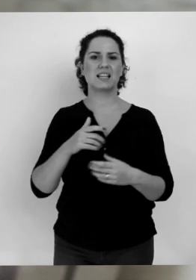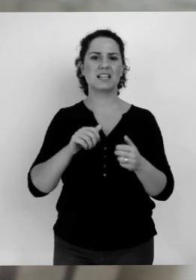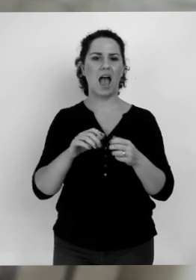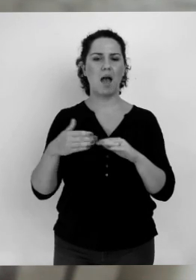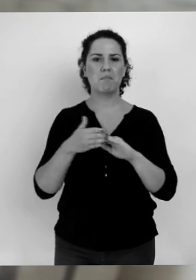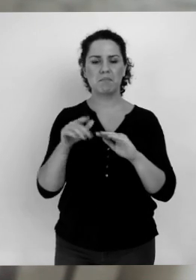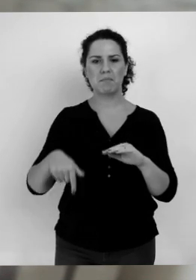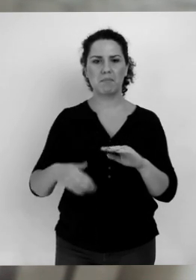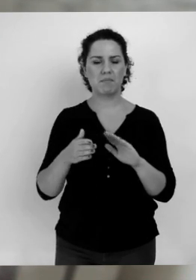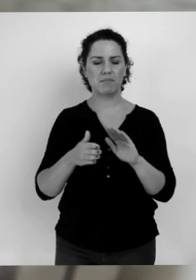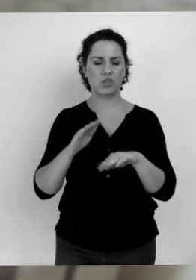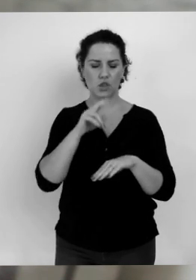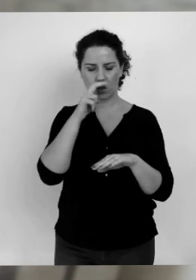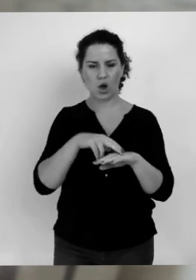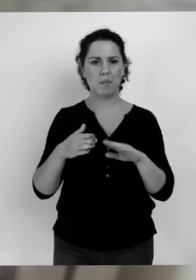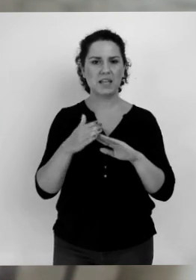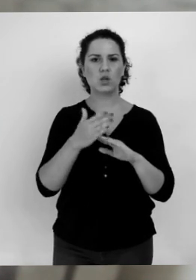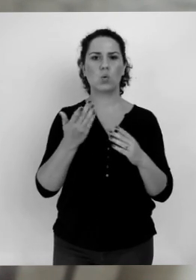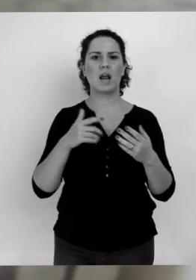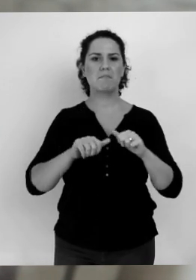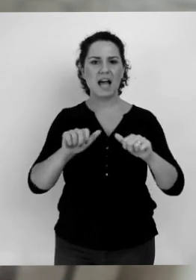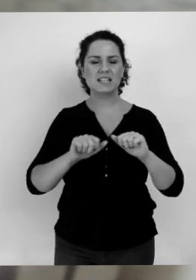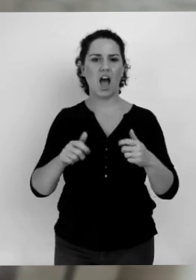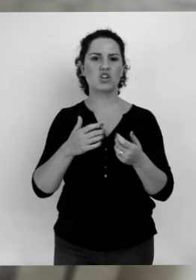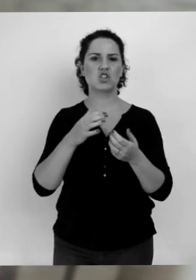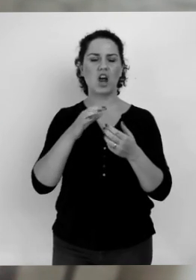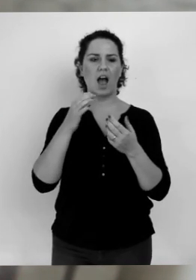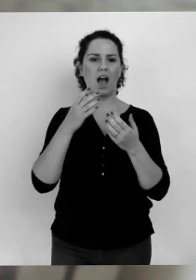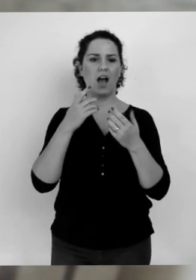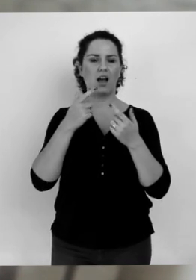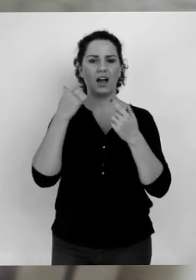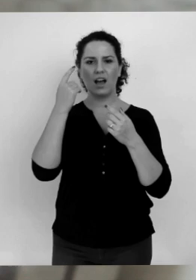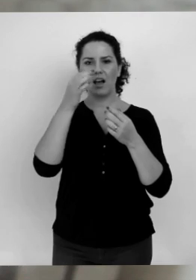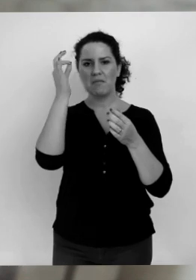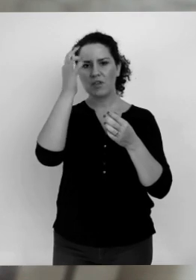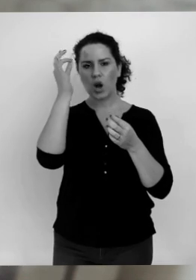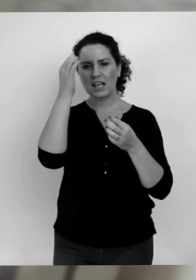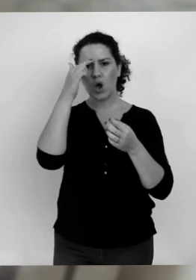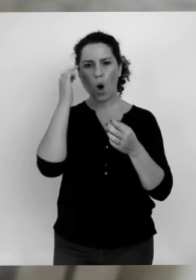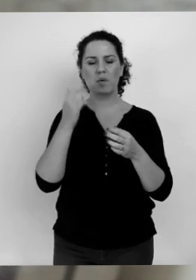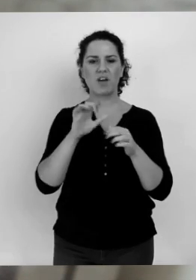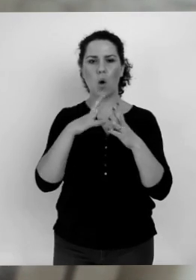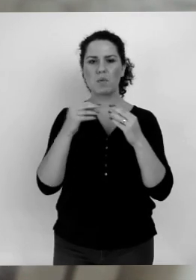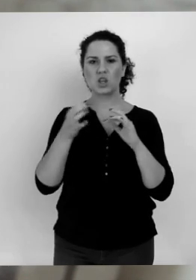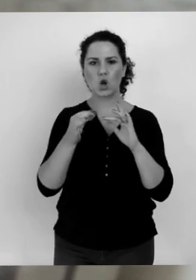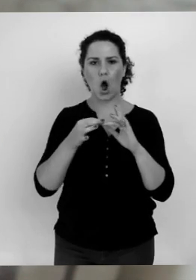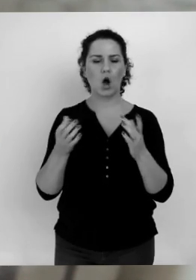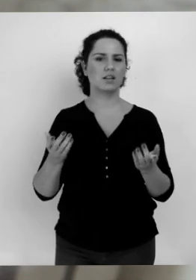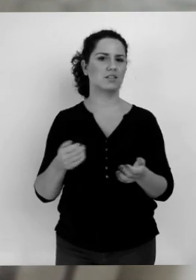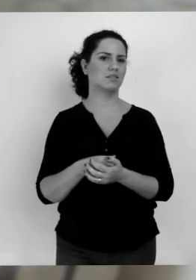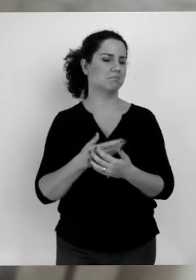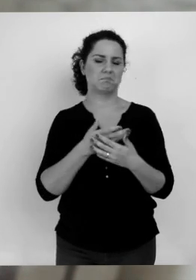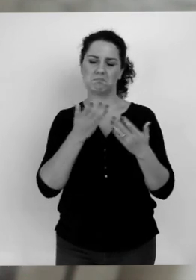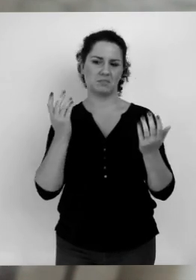masaža, šanelisa. Korekcija oprava, manikura, umjetni nokti,